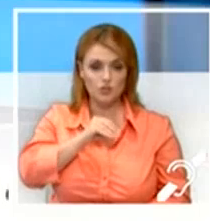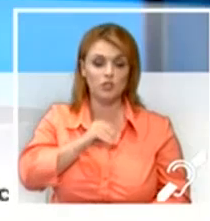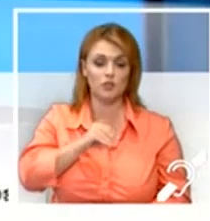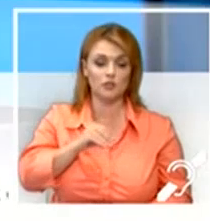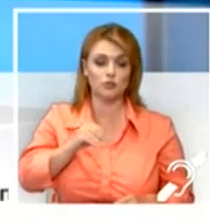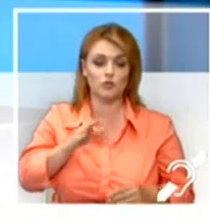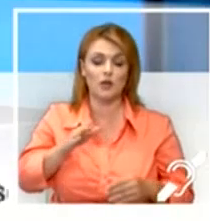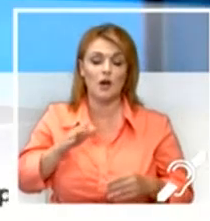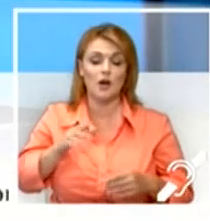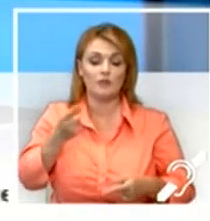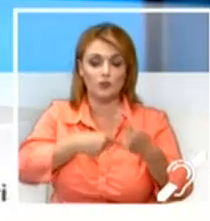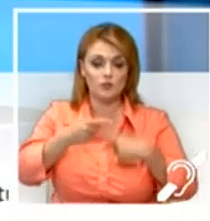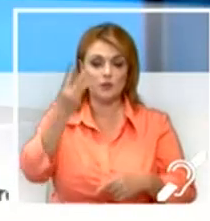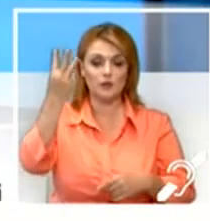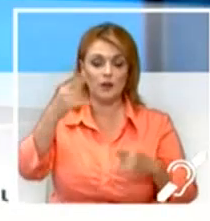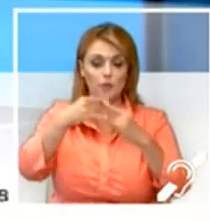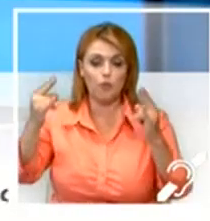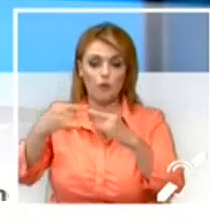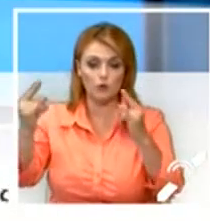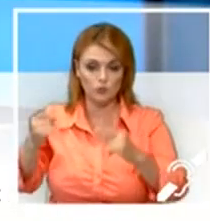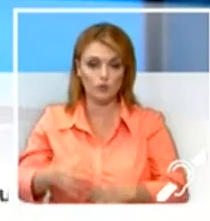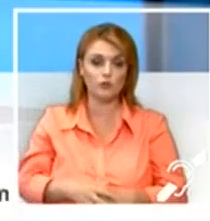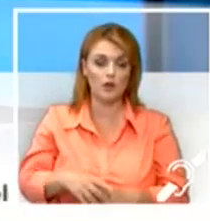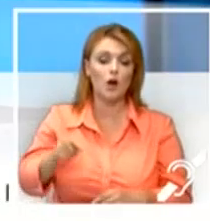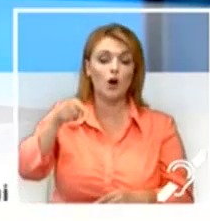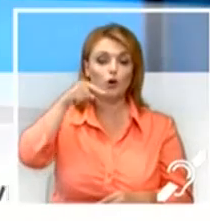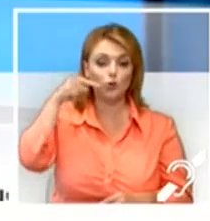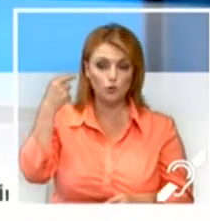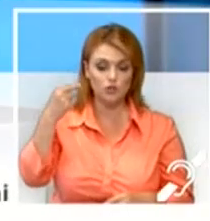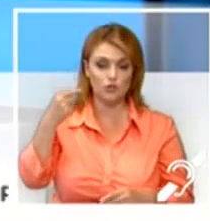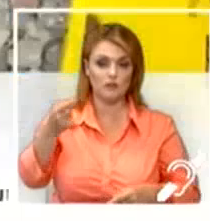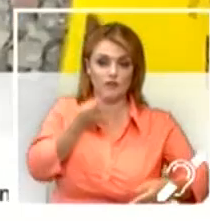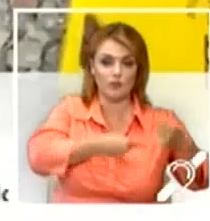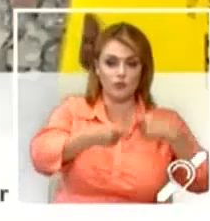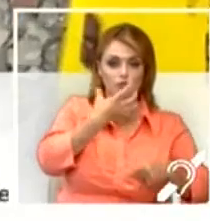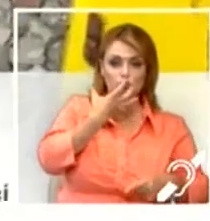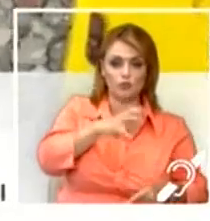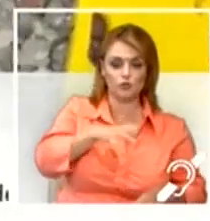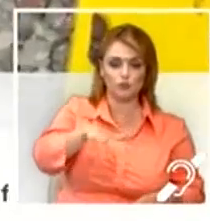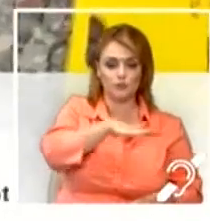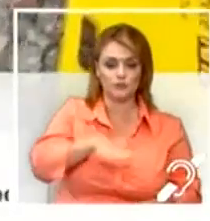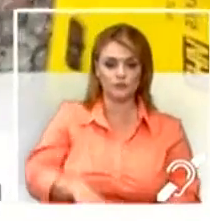3 poduri. Rușii au fost izolați și nevoiți să se replieze în sud.